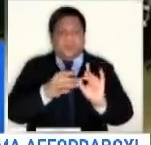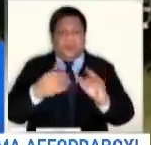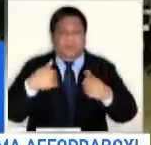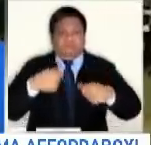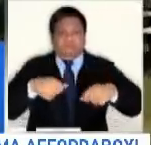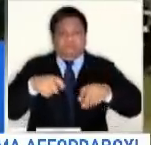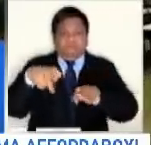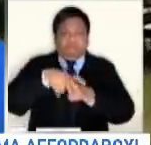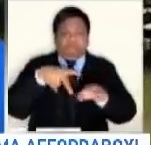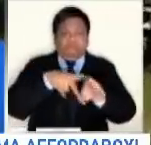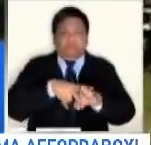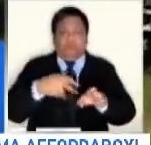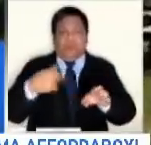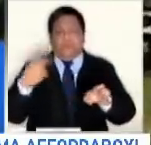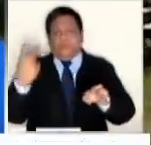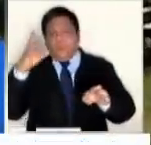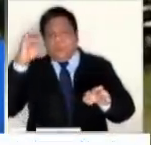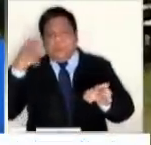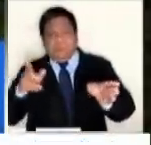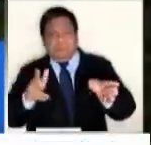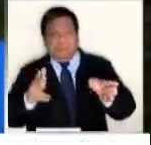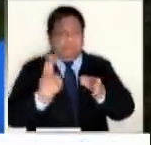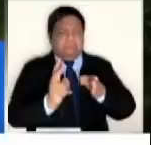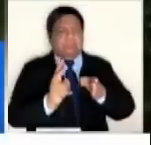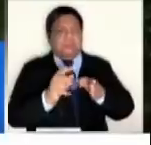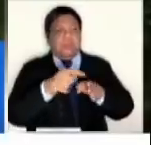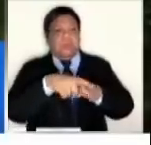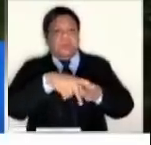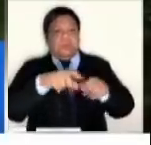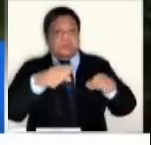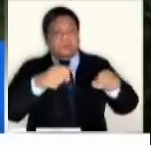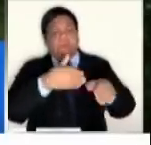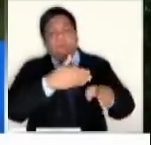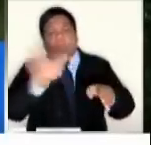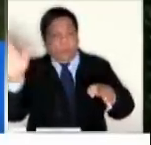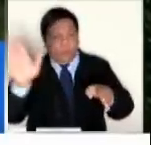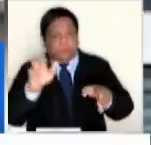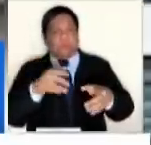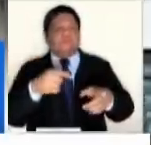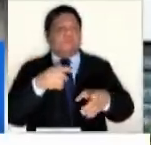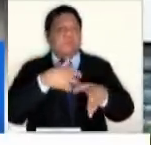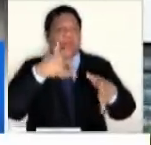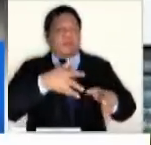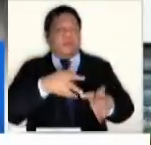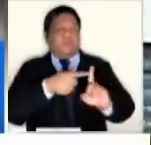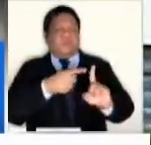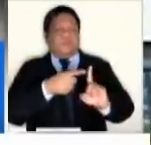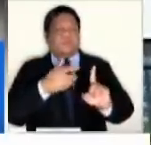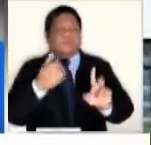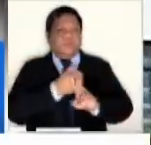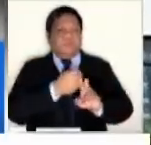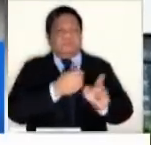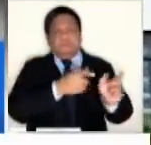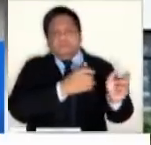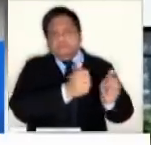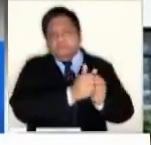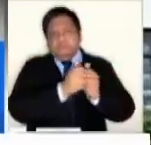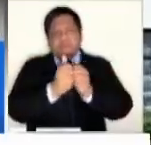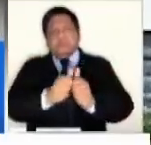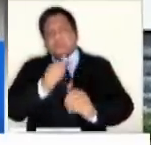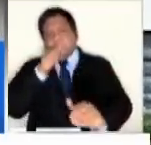nakabonnet. Pinaalis daw agad ang driver at naiwan ang biktima. Dinala raw siya sa liblib na lugar at doon ilang beses